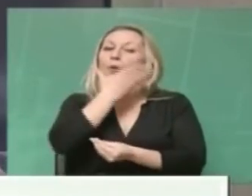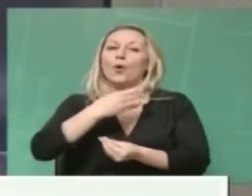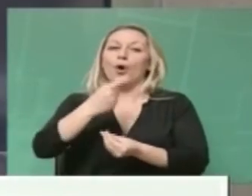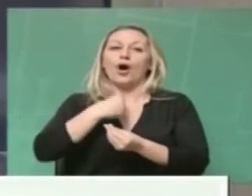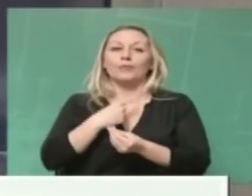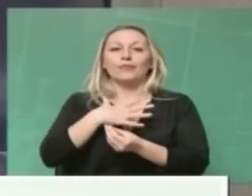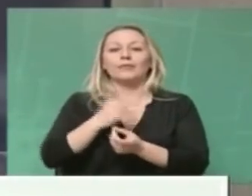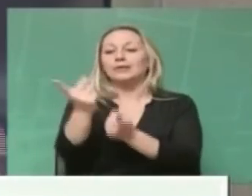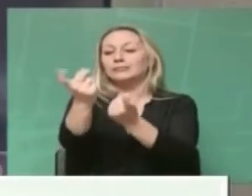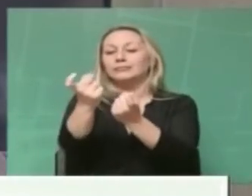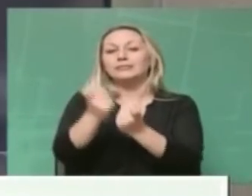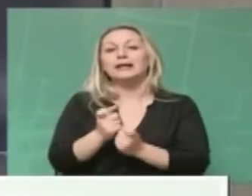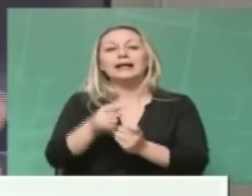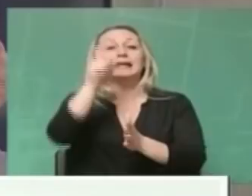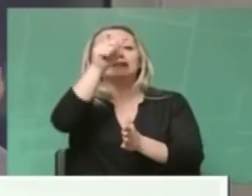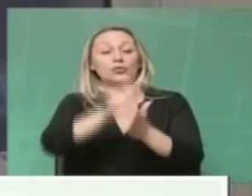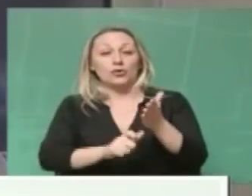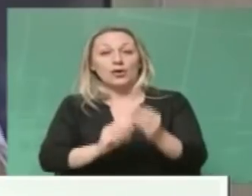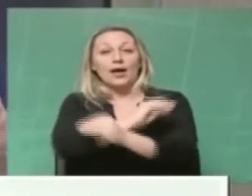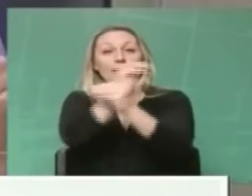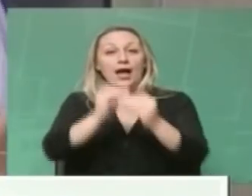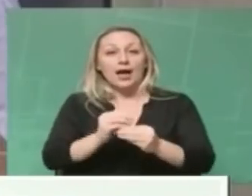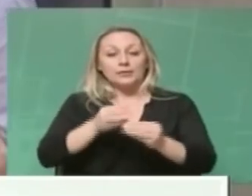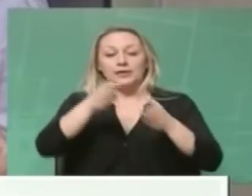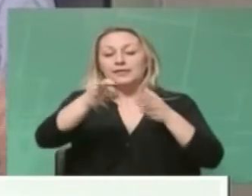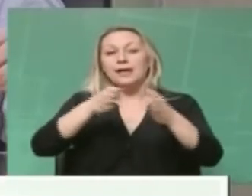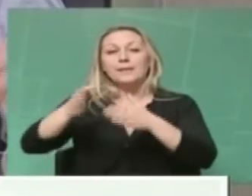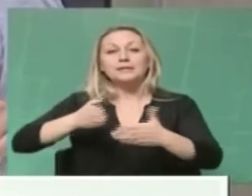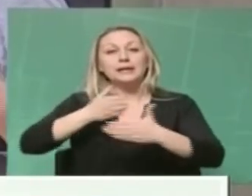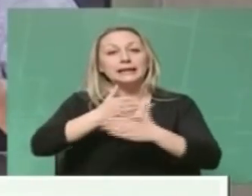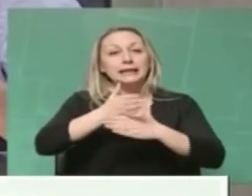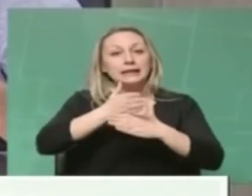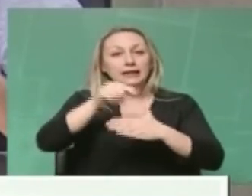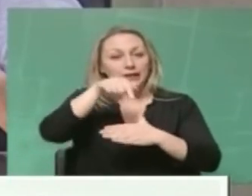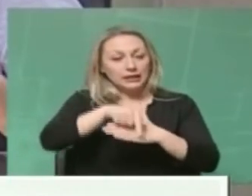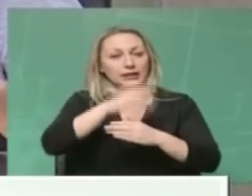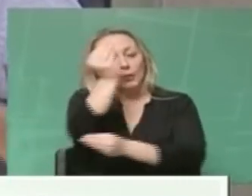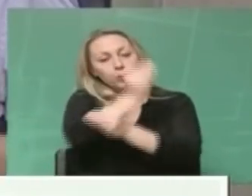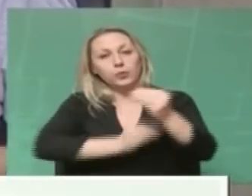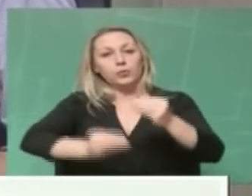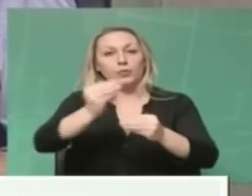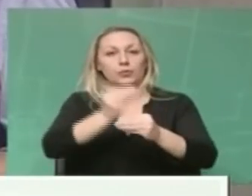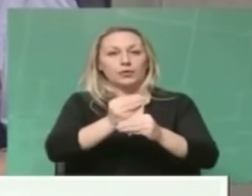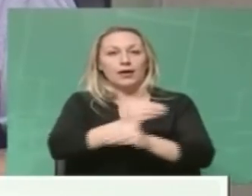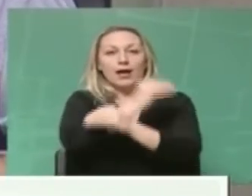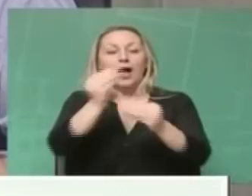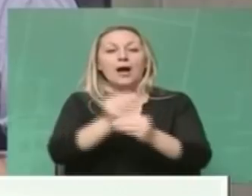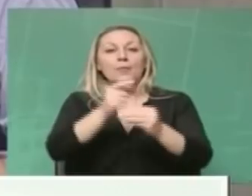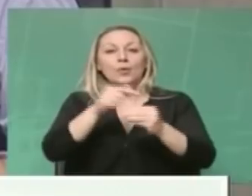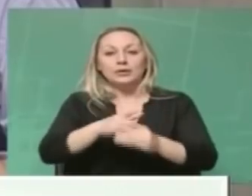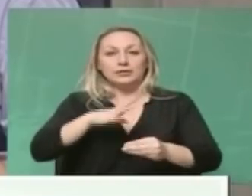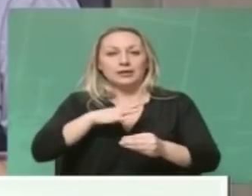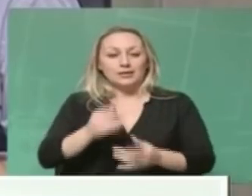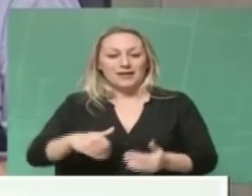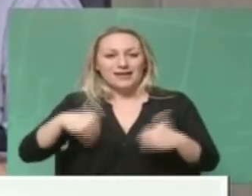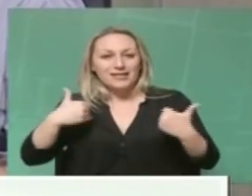ξενοδοχειακές κτλ. Με αυτή την προσδοκία ανεβαίνουν τα νίκια. Φεύγει ο κόσμος, ο νέος ο κόσμος, ο παραγωγικός κόσμος από το κέντρο. Και ποιος κερδίζει